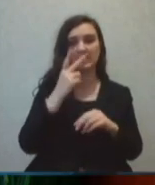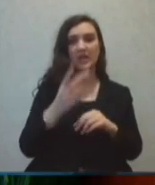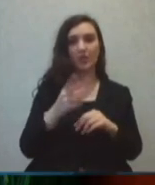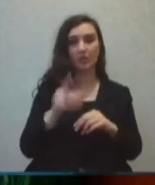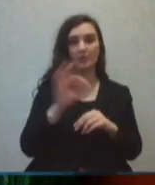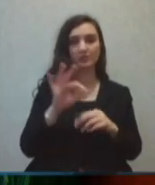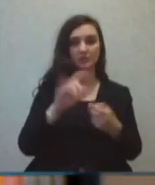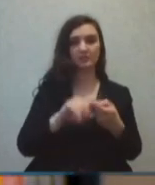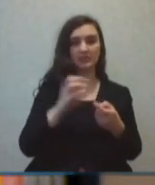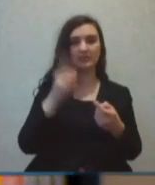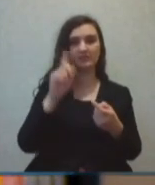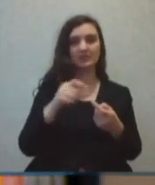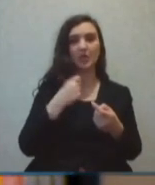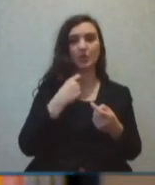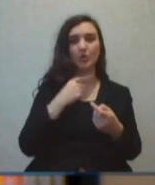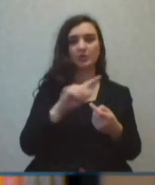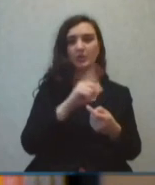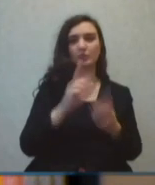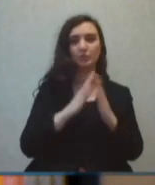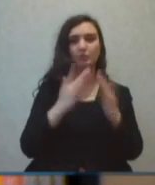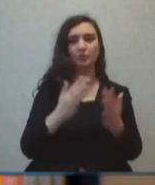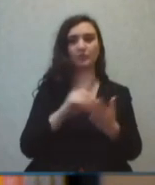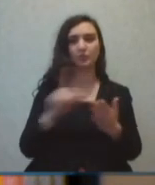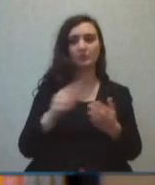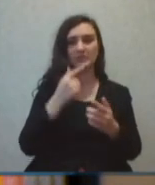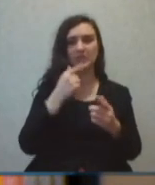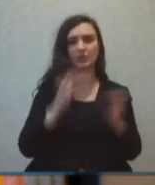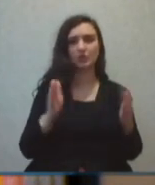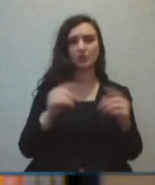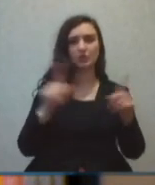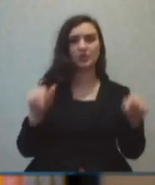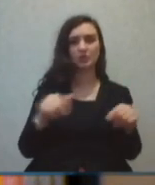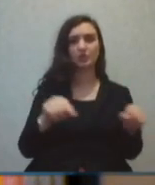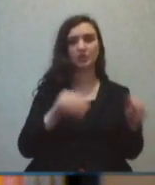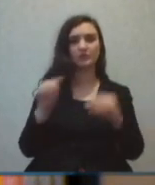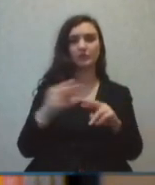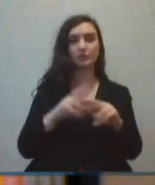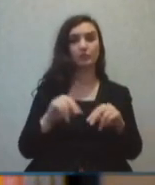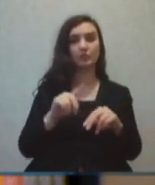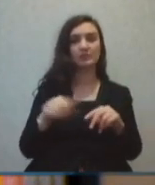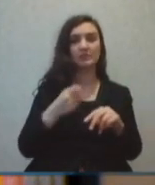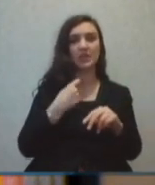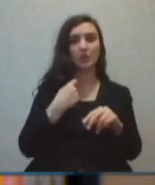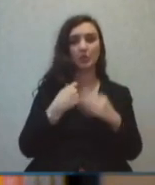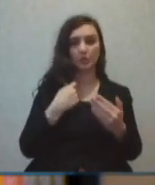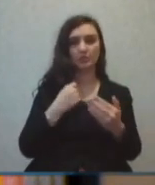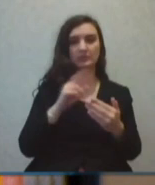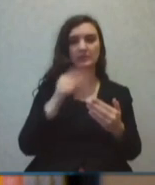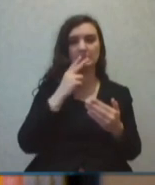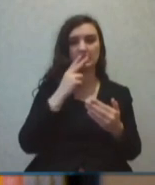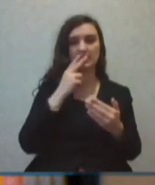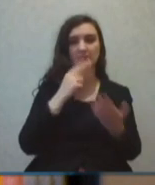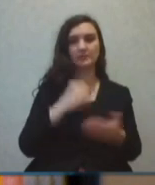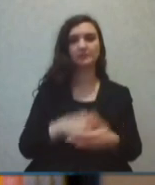და კიდევ, იცით, აი ალკოჰოლი რატომ გთხოვეთ, რომ მაინც წითელ ზონაში გადავდოთ? იმიტომ რომ ეს იყო ალკოჰოლი და